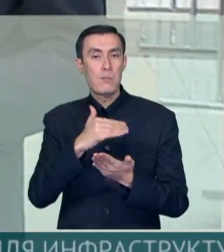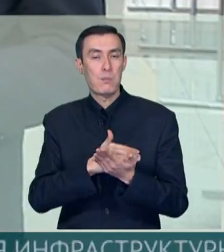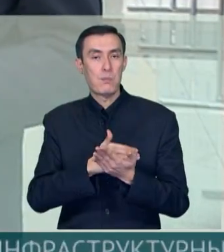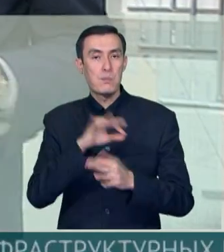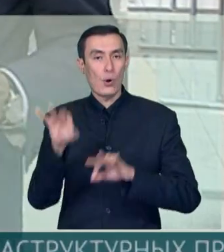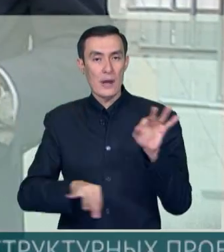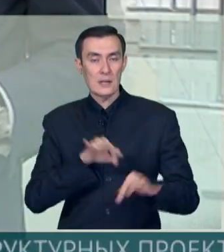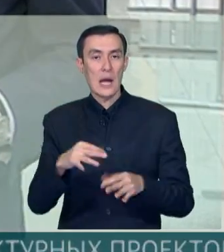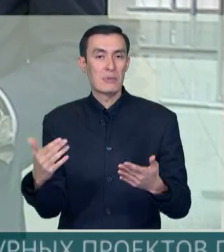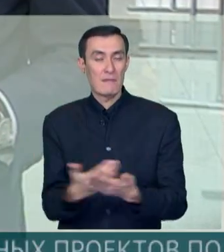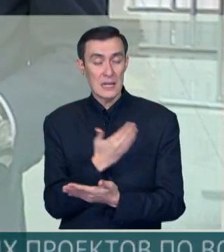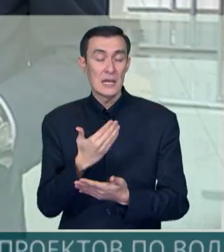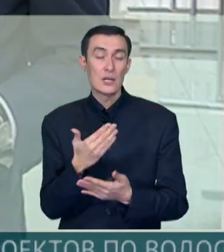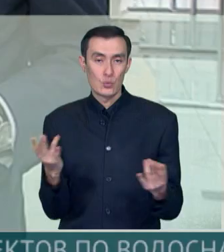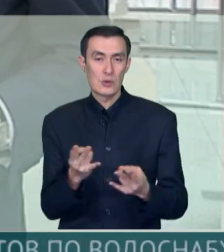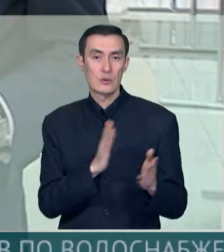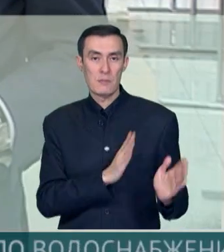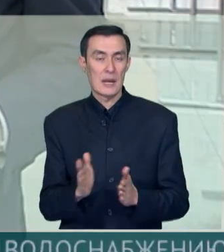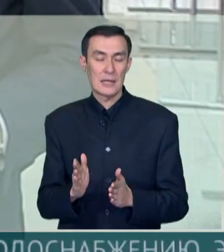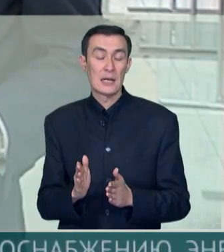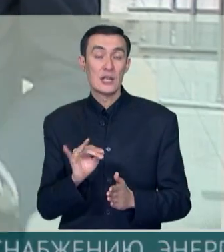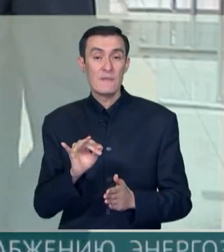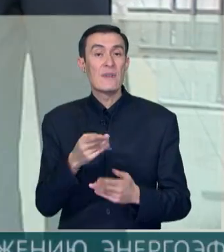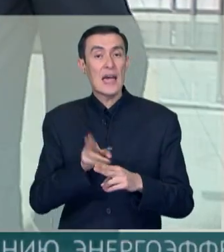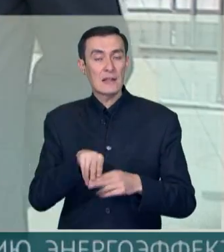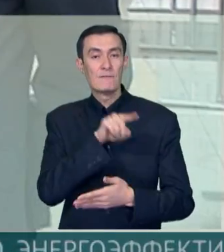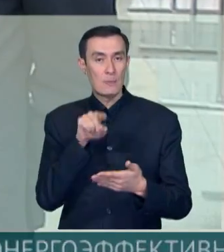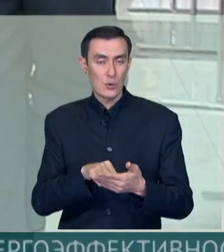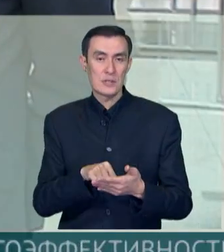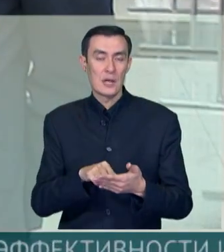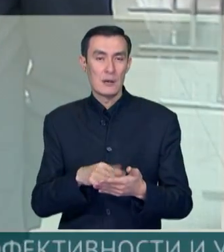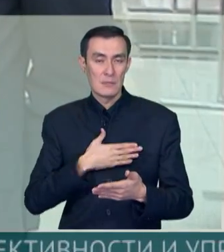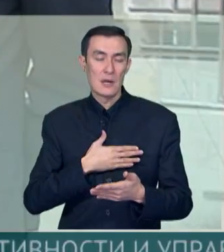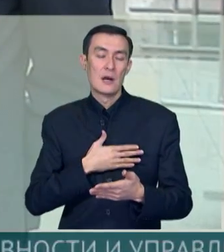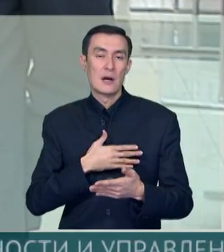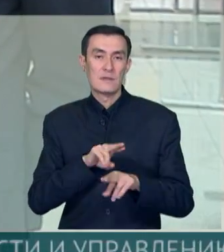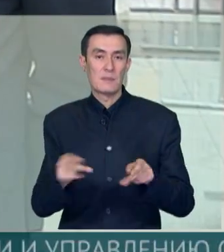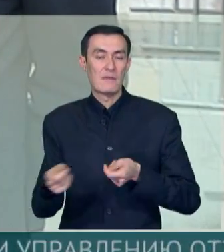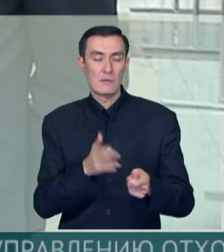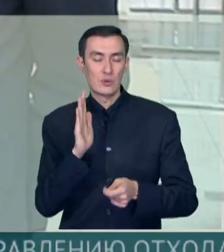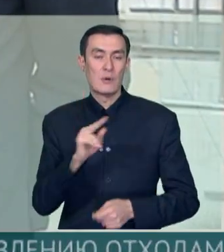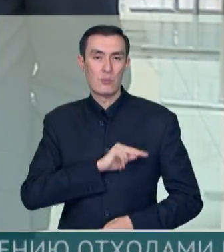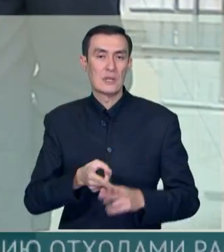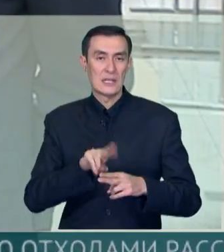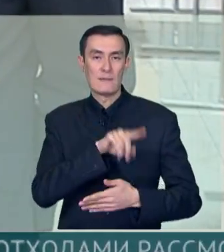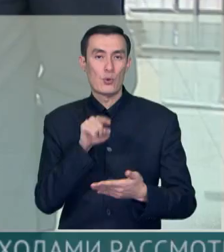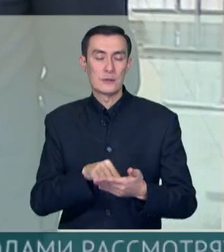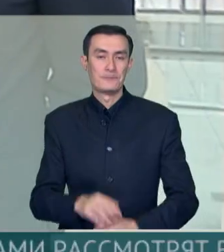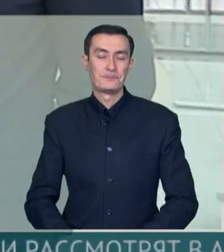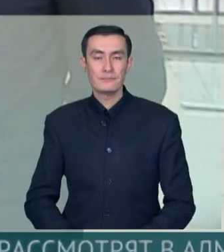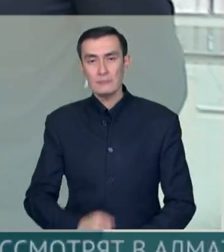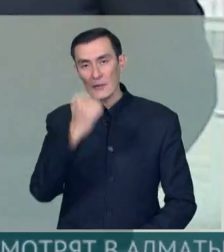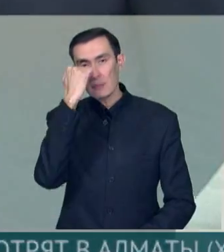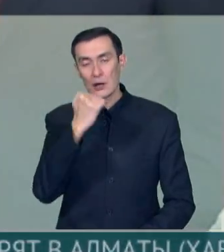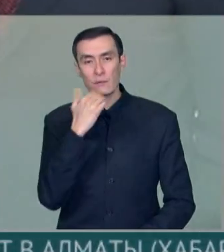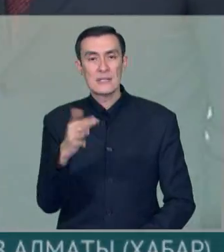Поэтому здесь нужно навести порядок. И в этом вопросе мы с правительством единодушны. Я думаю, что мы будем работать над этим вопросом. Благодарю вас